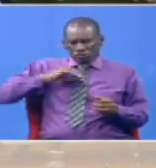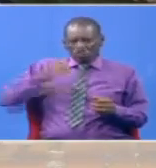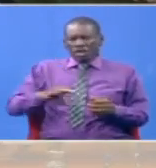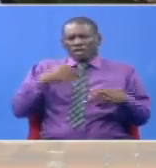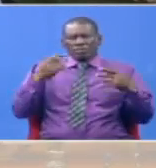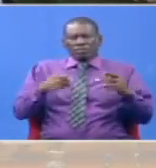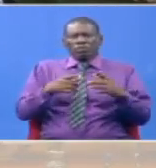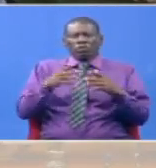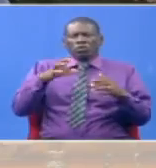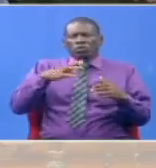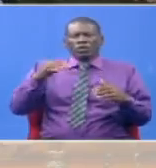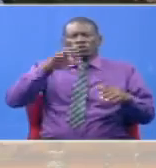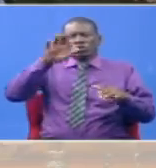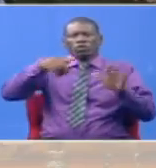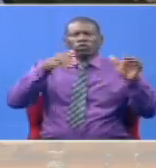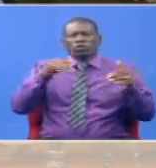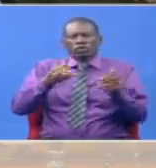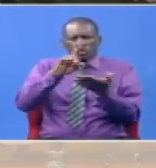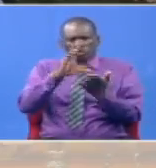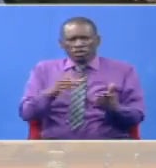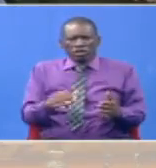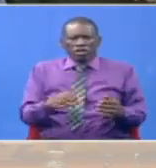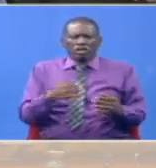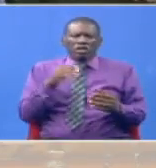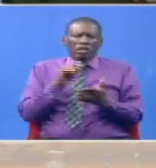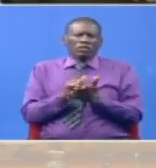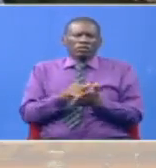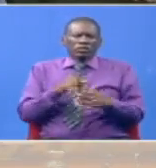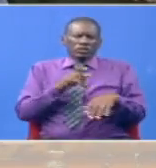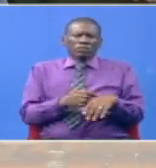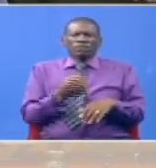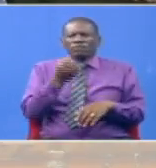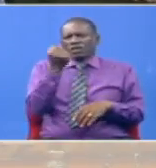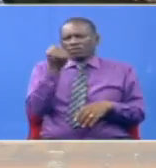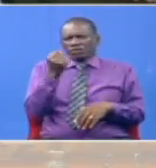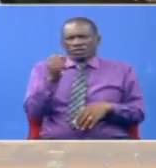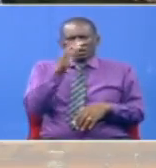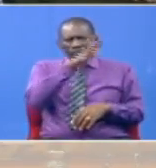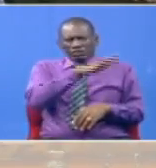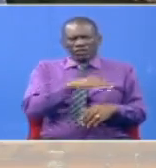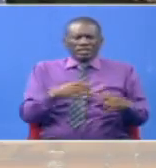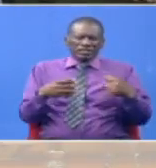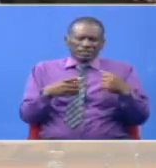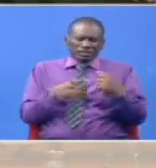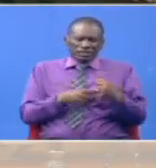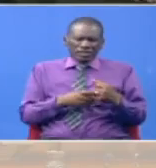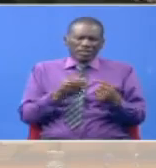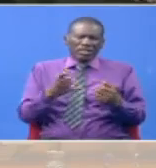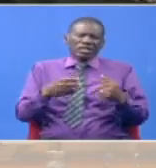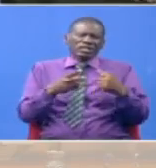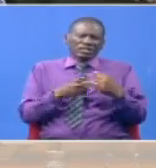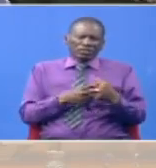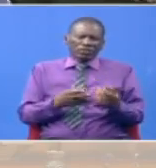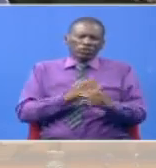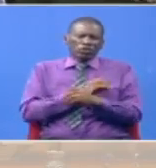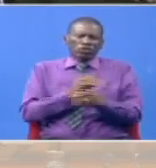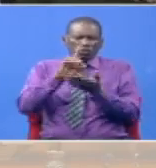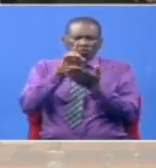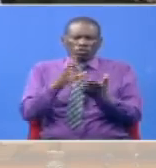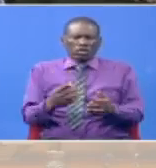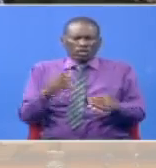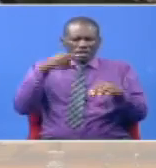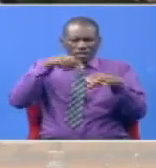daktari. Tukakaa like kwanza hiyo sasa ilikuwa kitu kama 5. Imefika 6, 7. Hakuna daktari